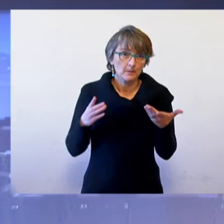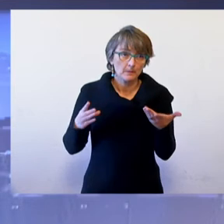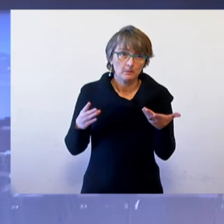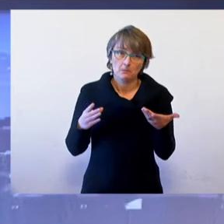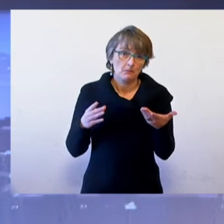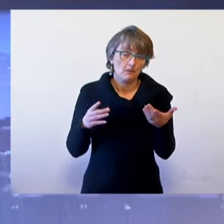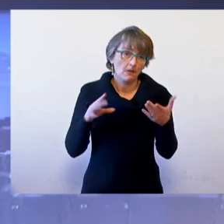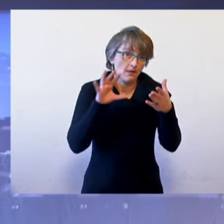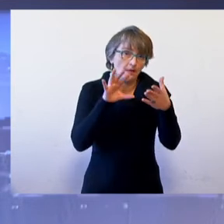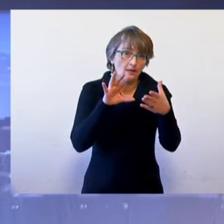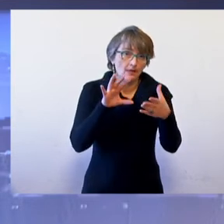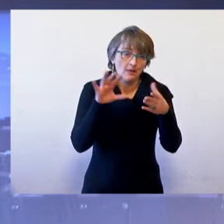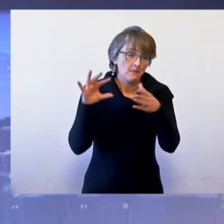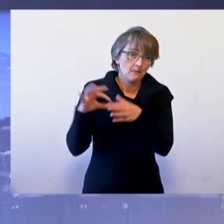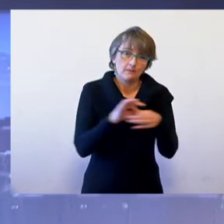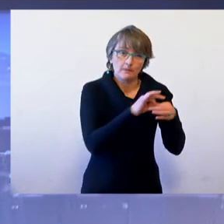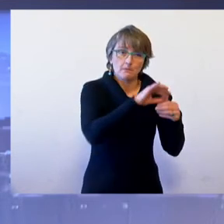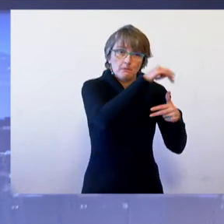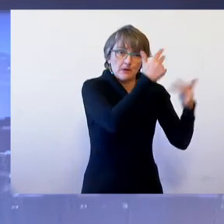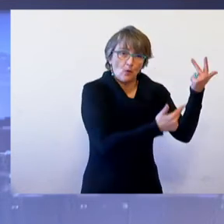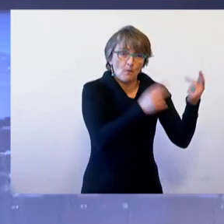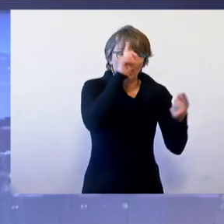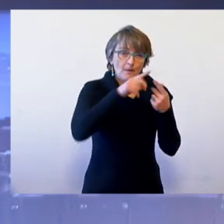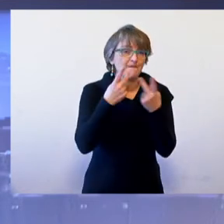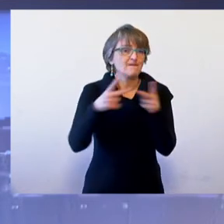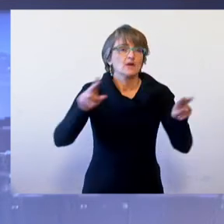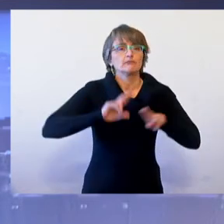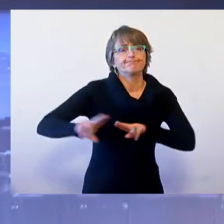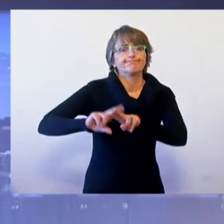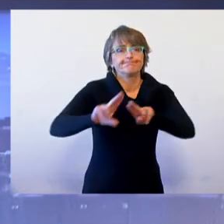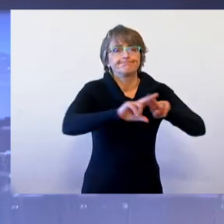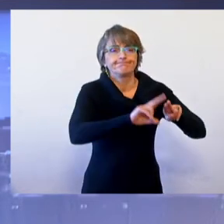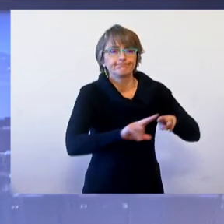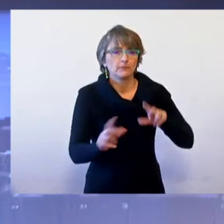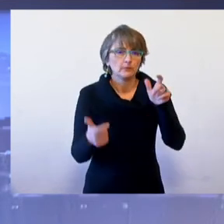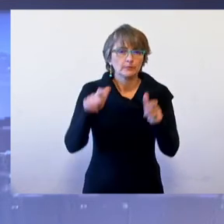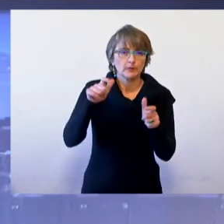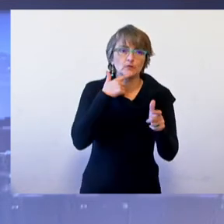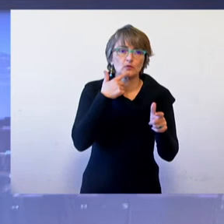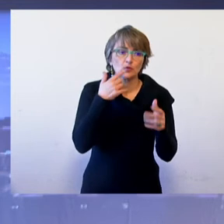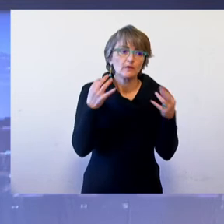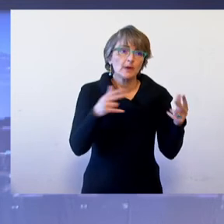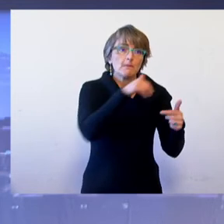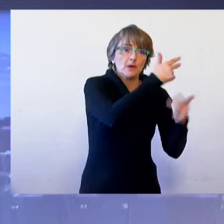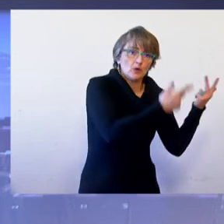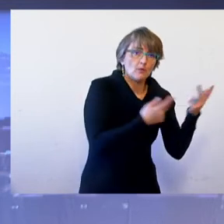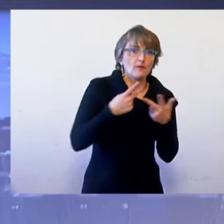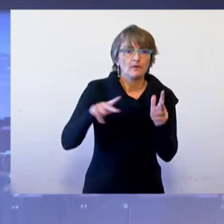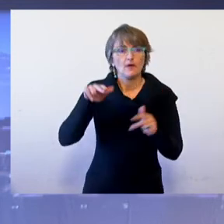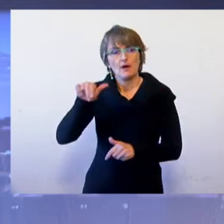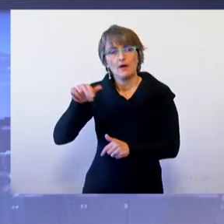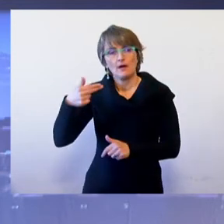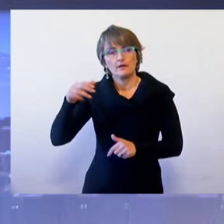même délibération qu'en métropole sur la rénovation urbaine, convention entre la ville, la métropole